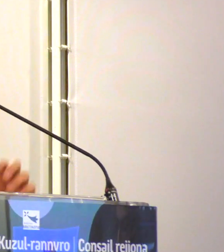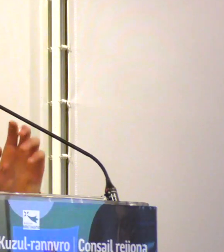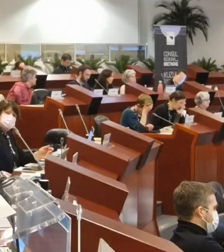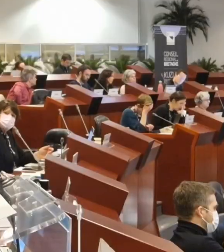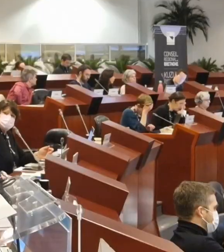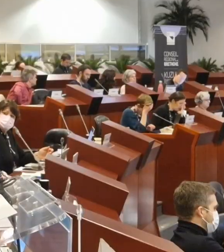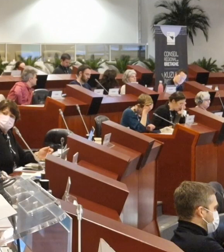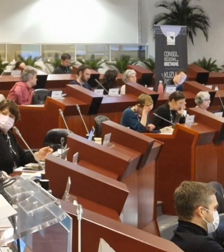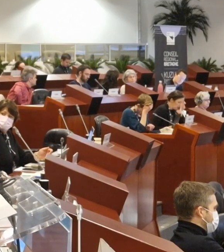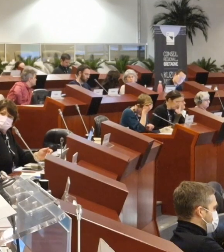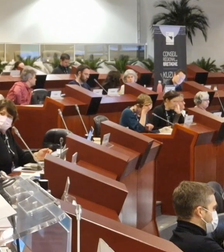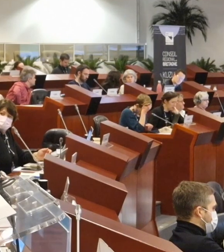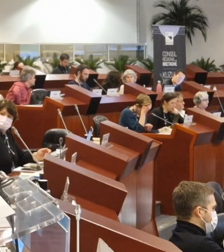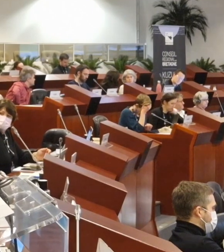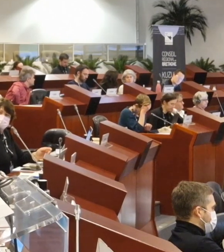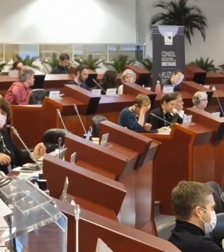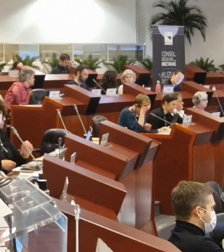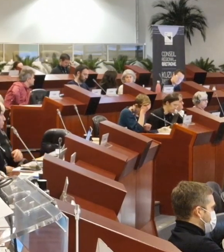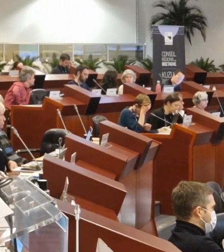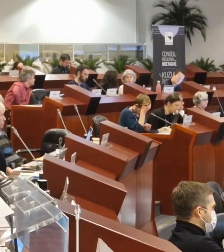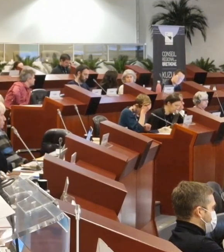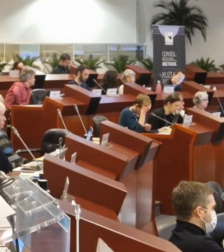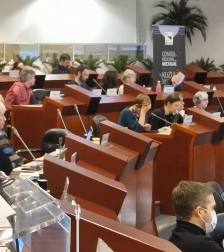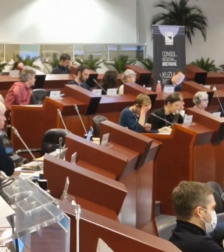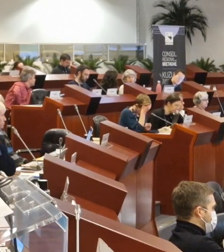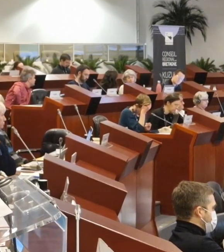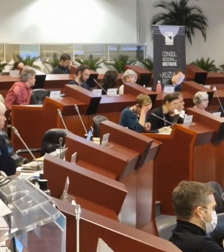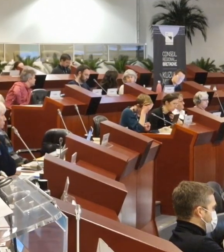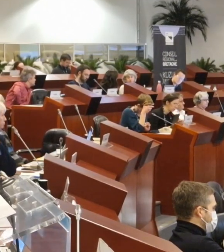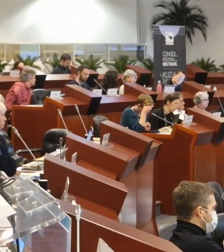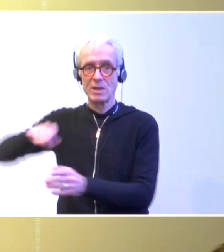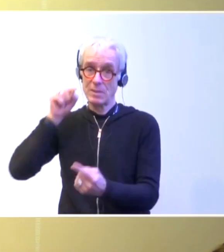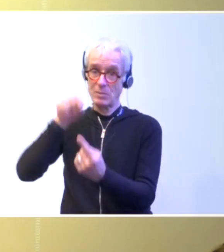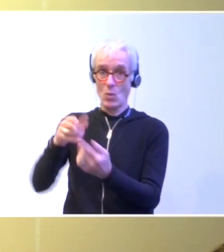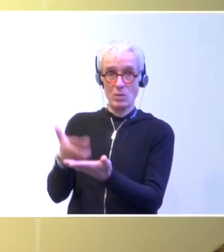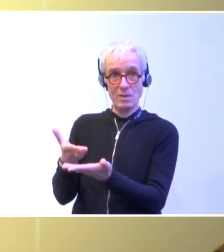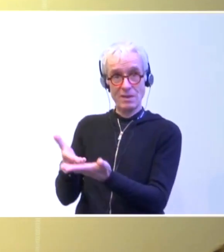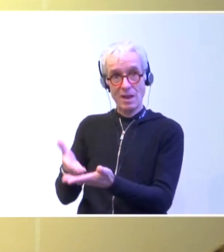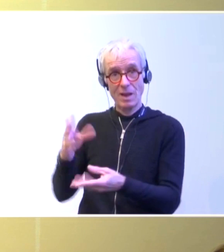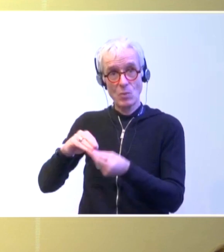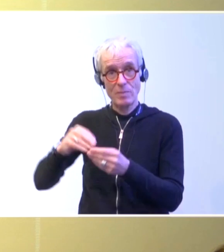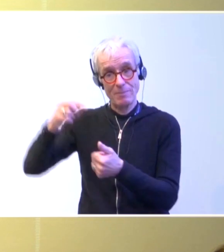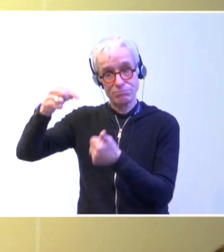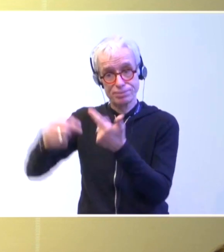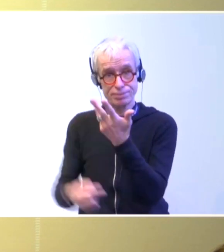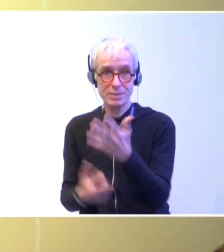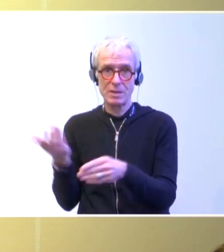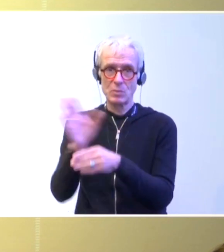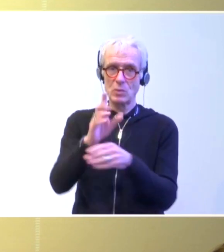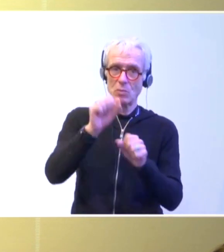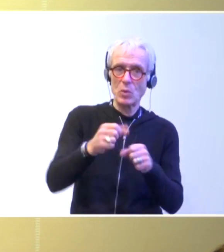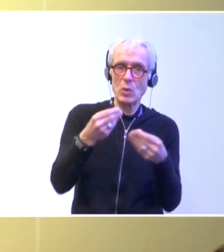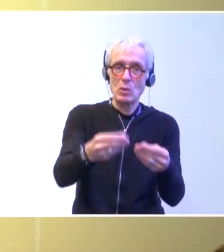d'autres le font déjà bien mieux que moi. C'est au contraire de pointer les choses qui vont mal pour leur apporter des finalités supportables. Face au cas où,